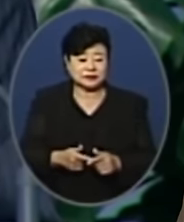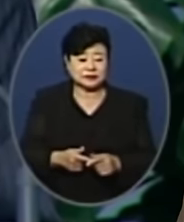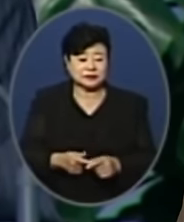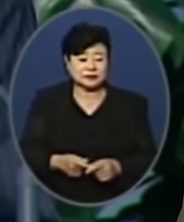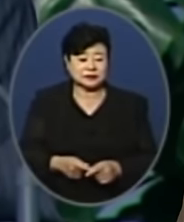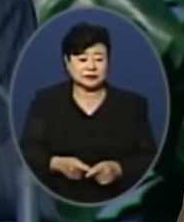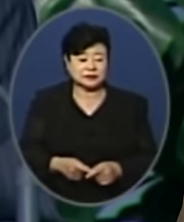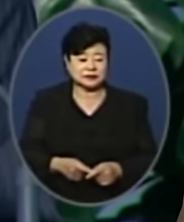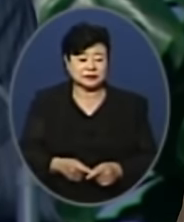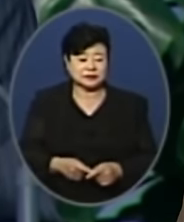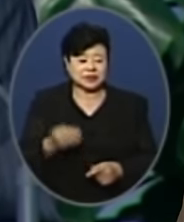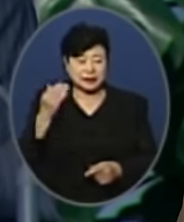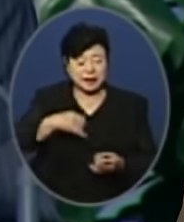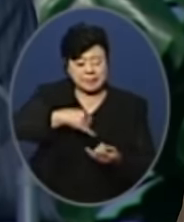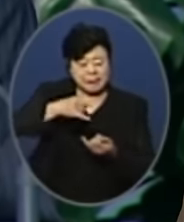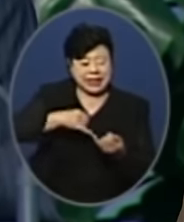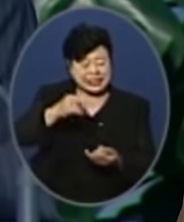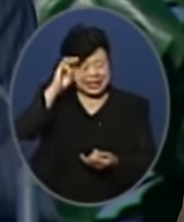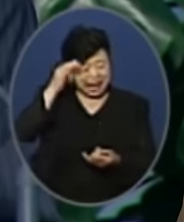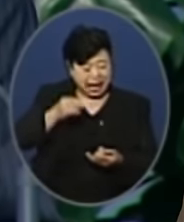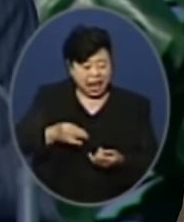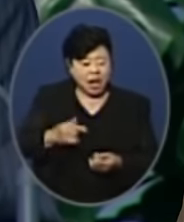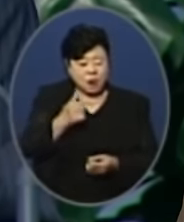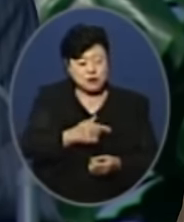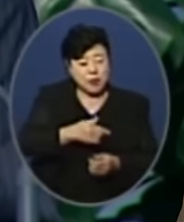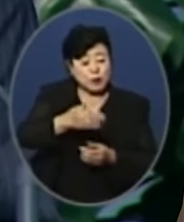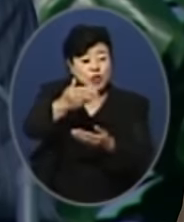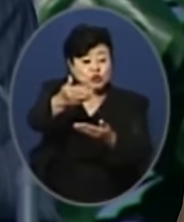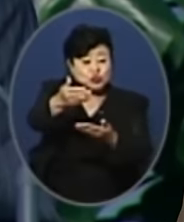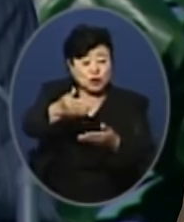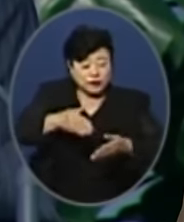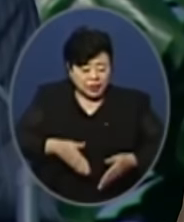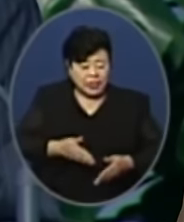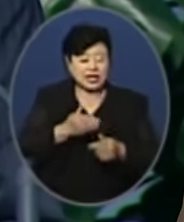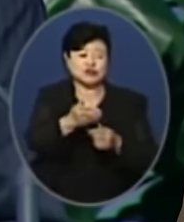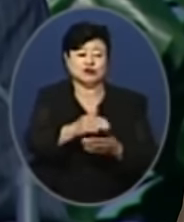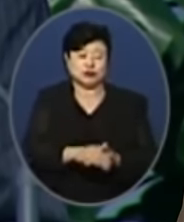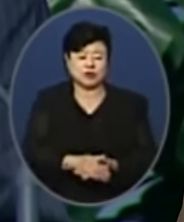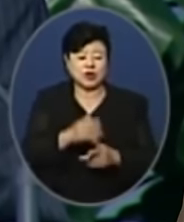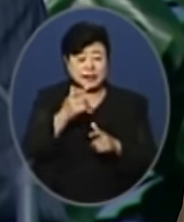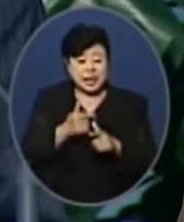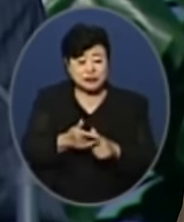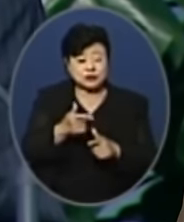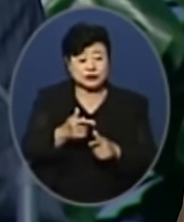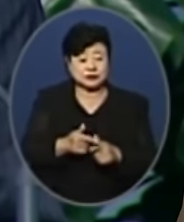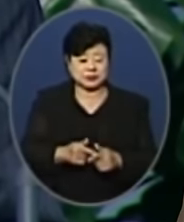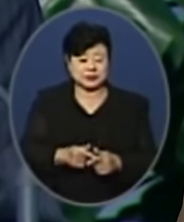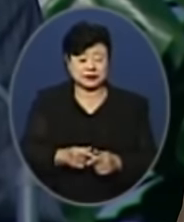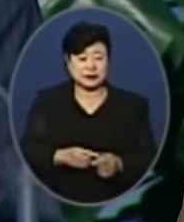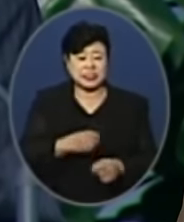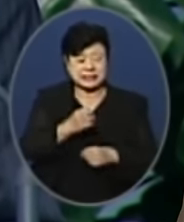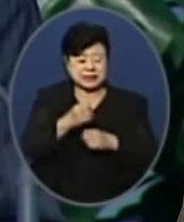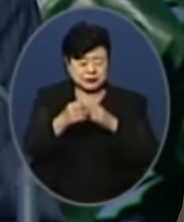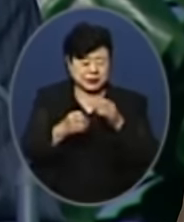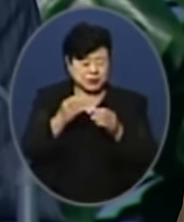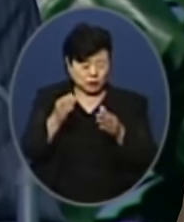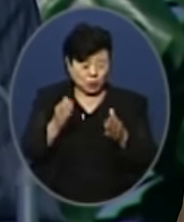마리아의 품에 보내셔서 태어나게 하시고 예수님이 이 지상에서 33년